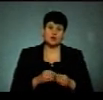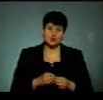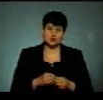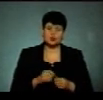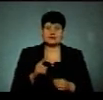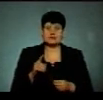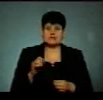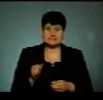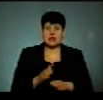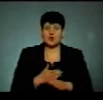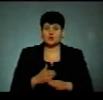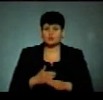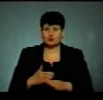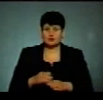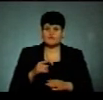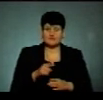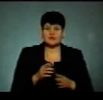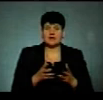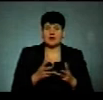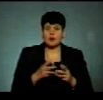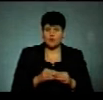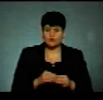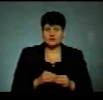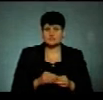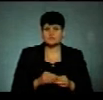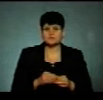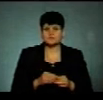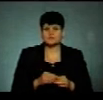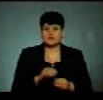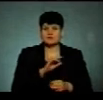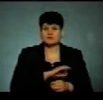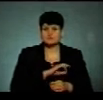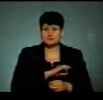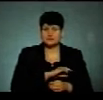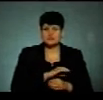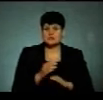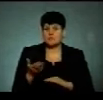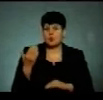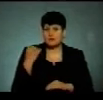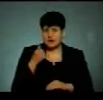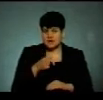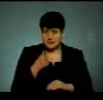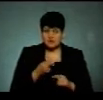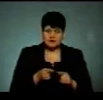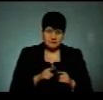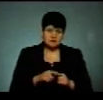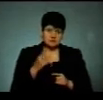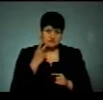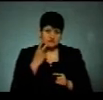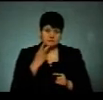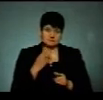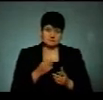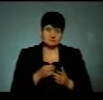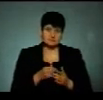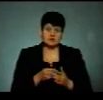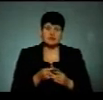за розподіл, він нараховується як споживання за попередній рік з 1 жовтня, Так,